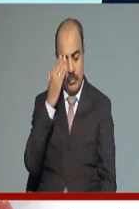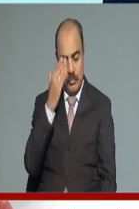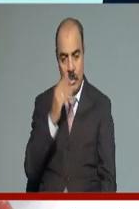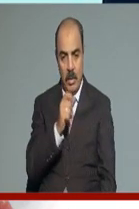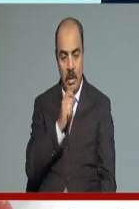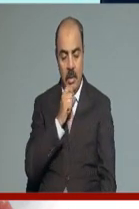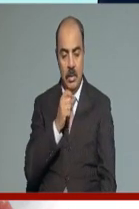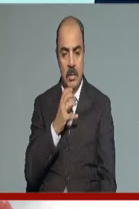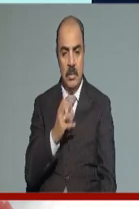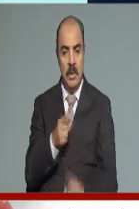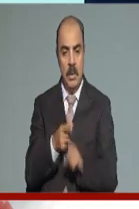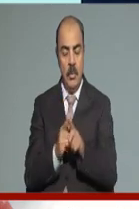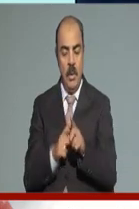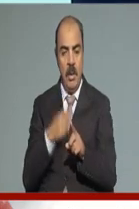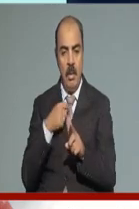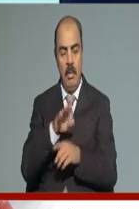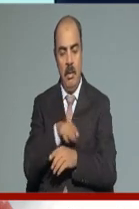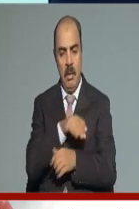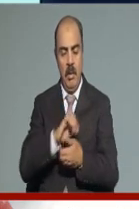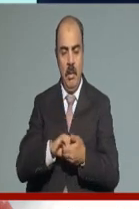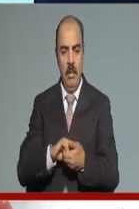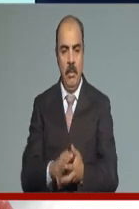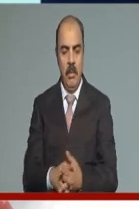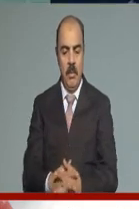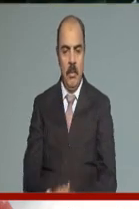شكرا جزيلا لوجود حضرتك معايا شكرا يا سياده الوزيره يا فندم شكرا جزيلا